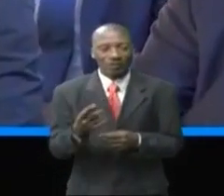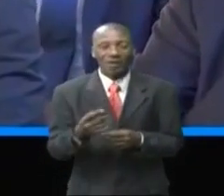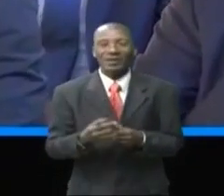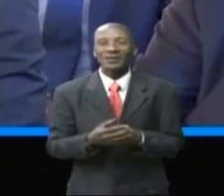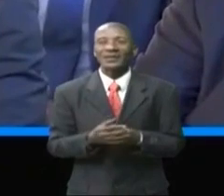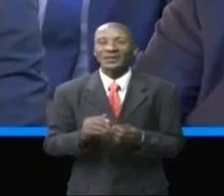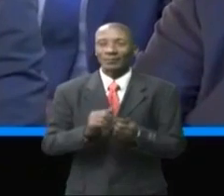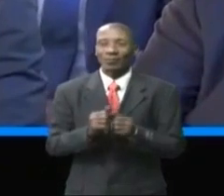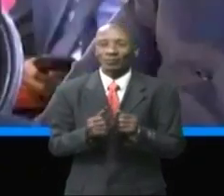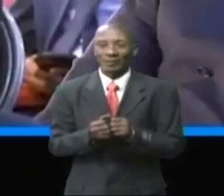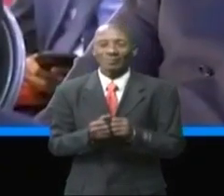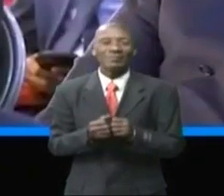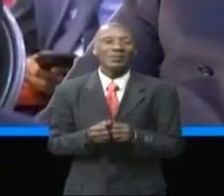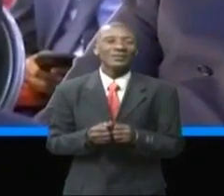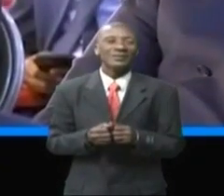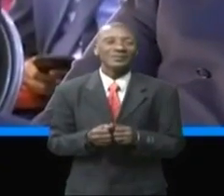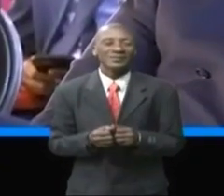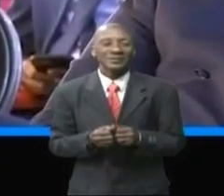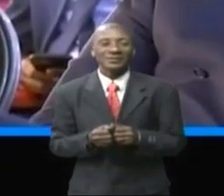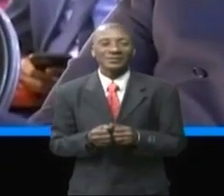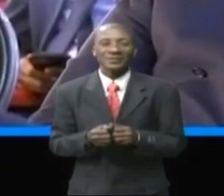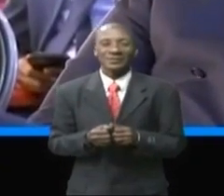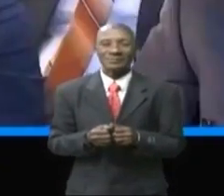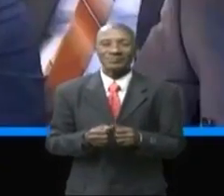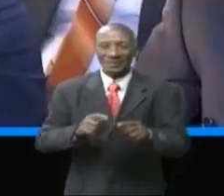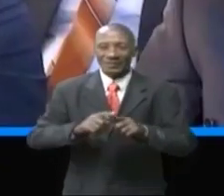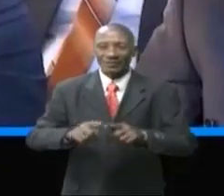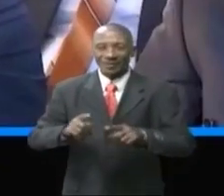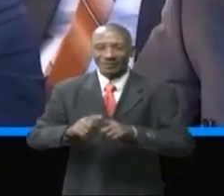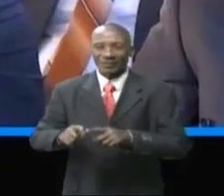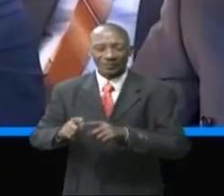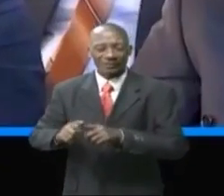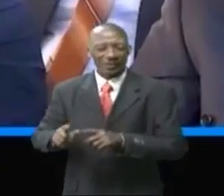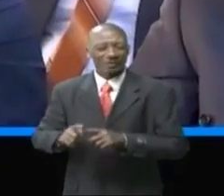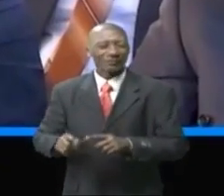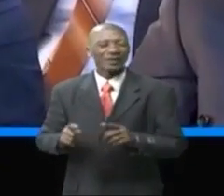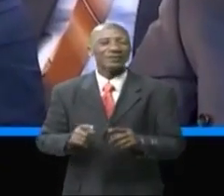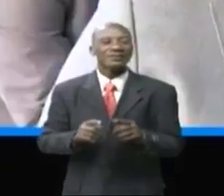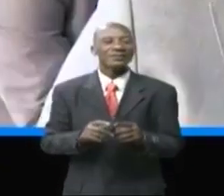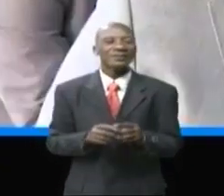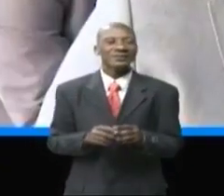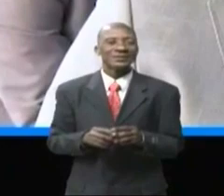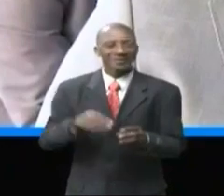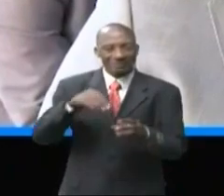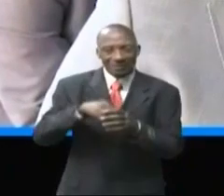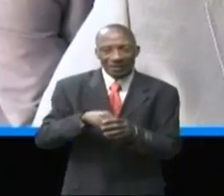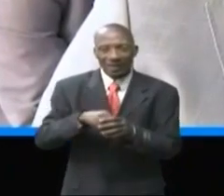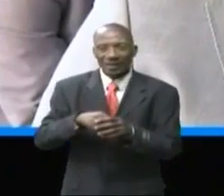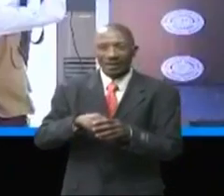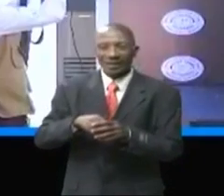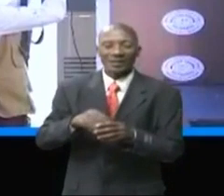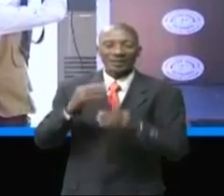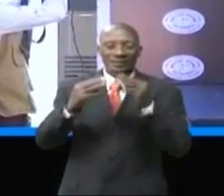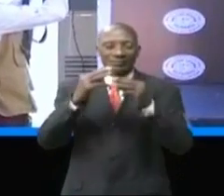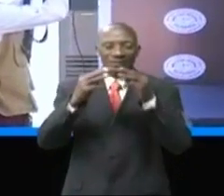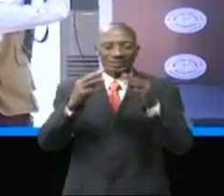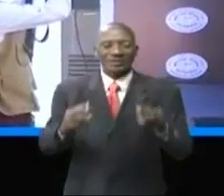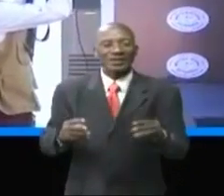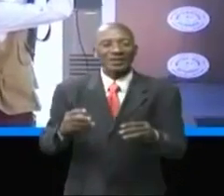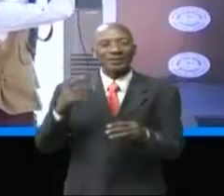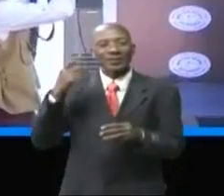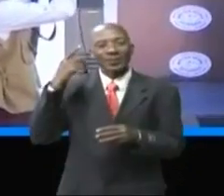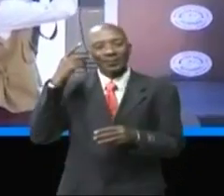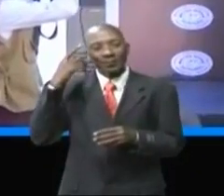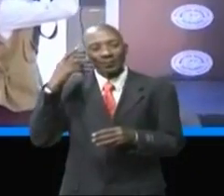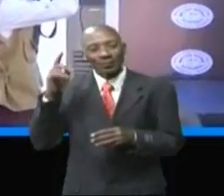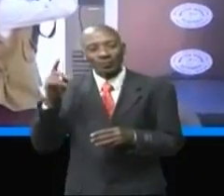Lubumbashi. Thème choisi, le défi des contrôles des finances publiques en RDC. Le barreau du Haut-Katanga, conscient du rôle que doivent jouer les